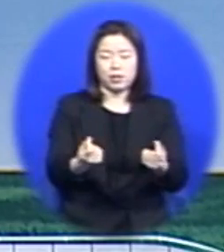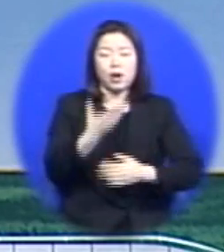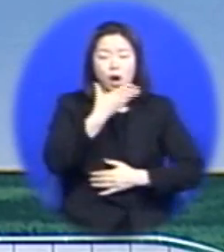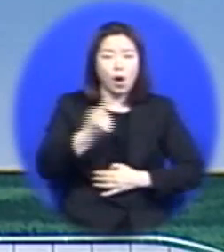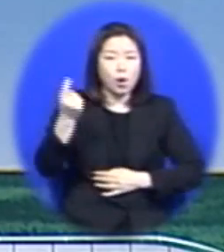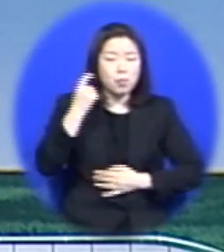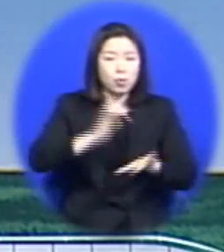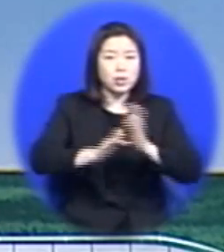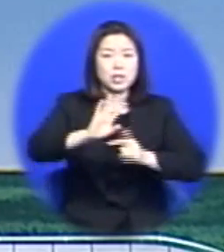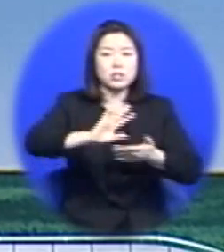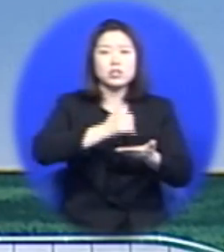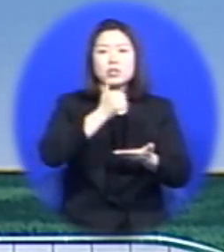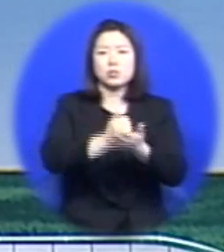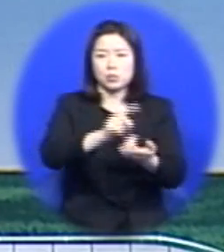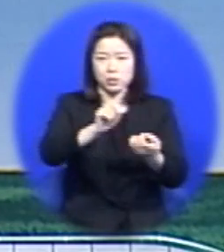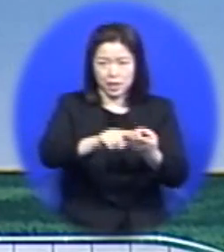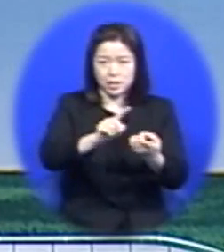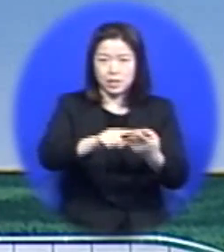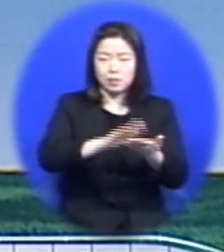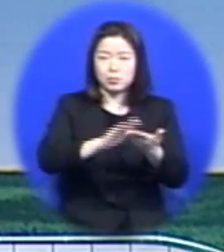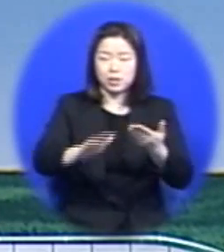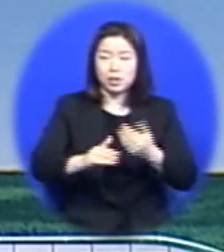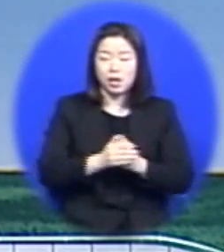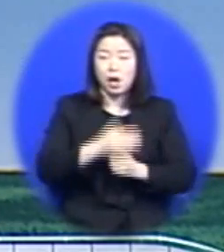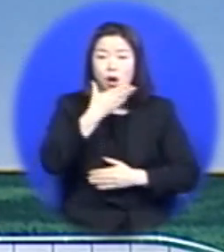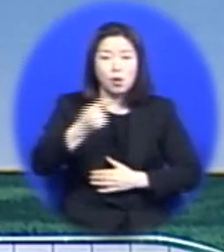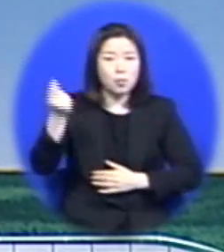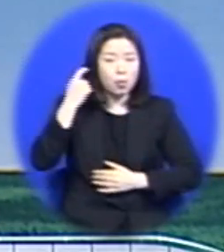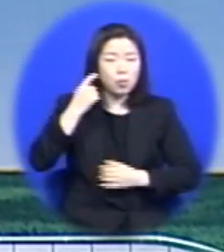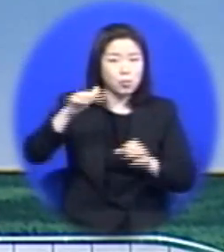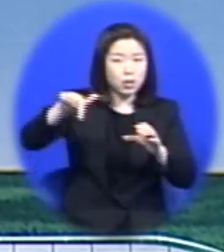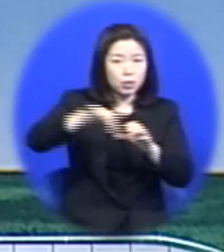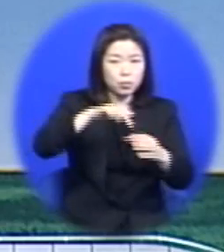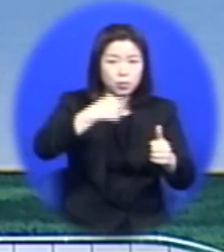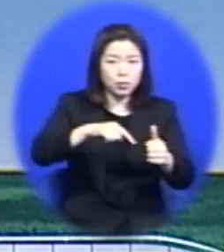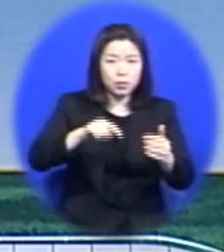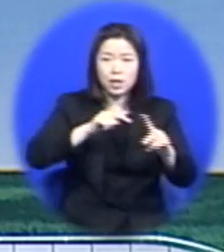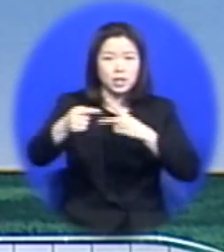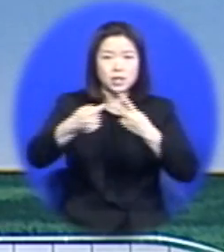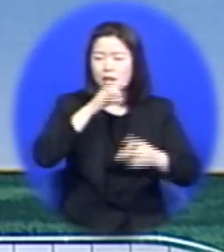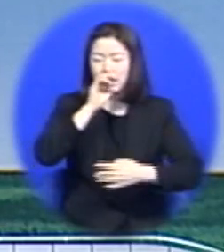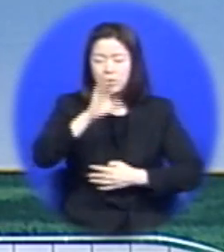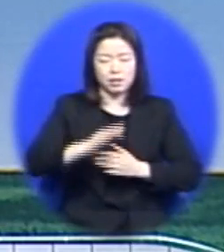예수 그리스도세요. 복음을 교리로 이해하면 안 됩니다.